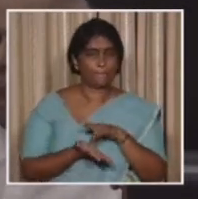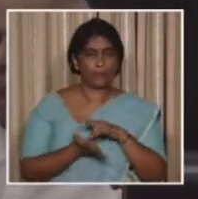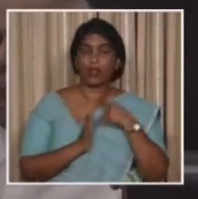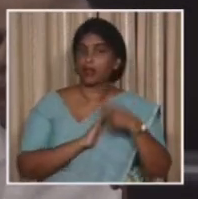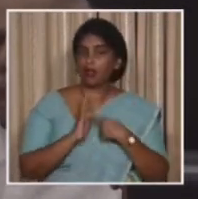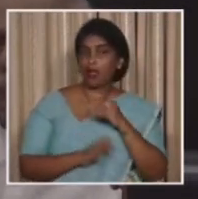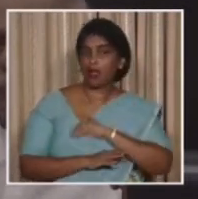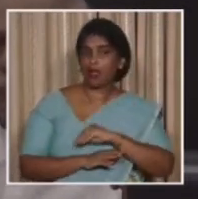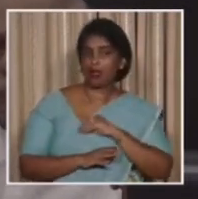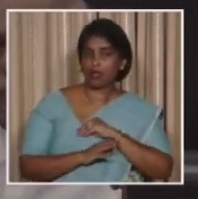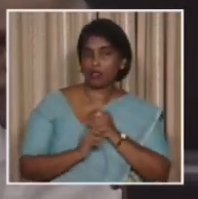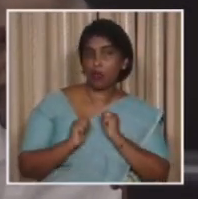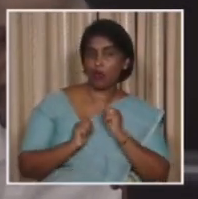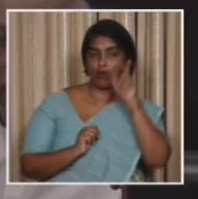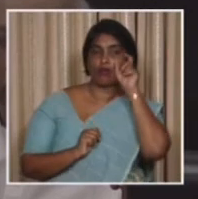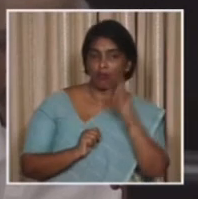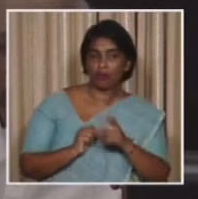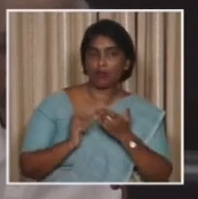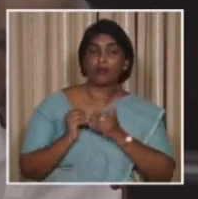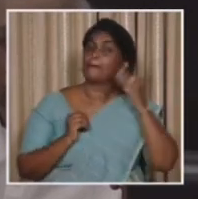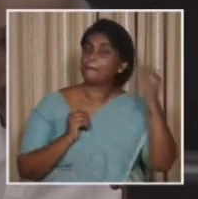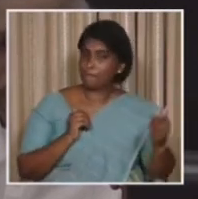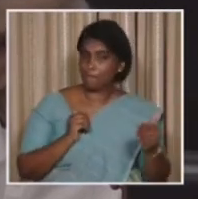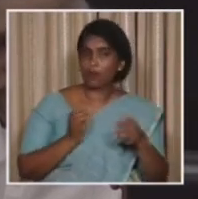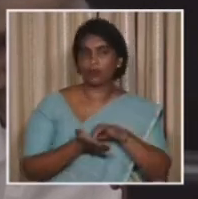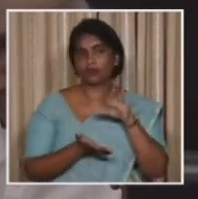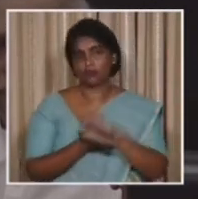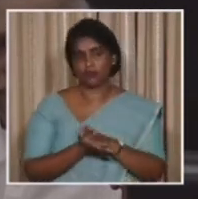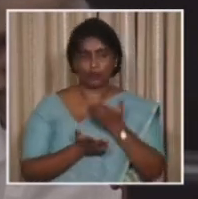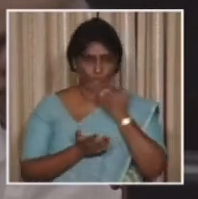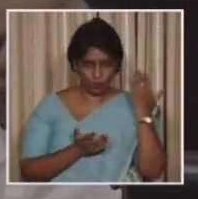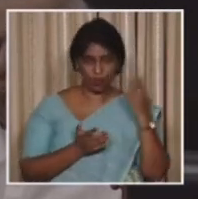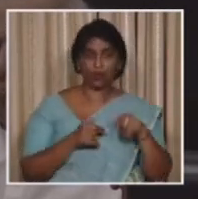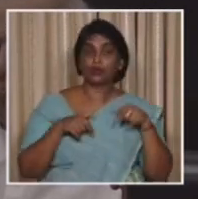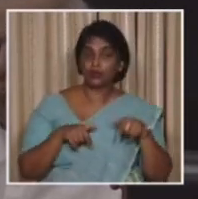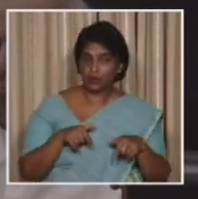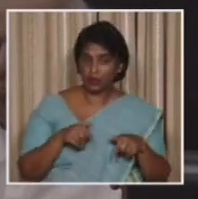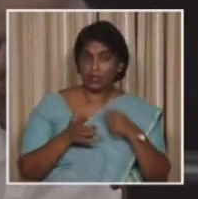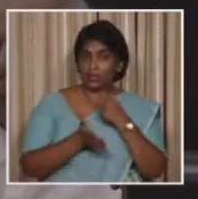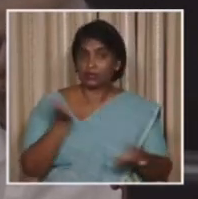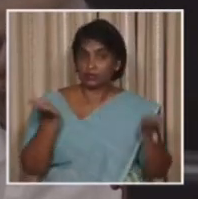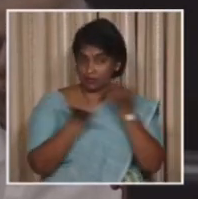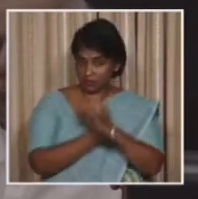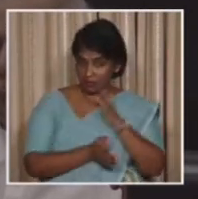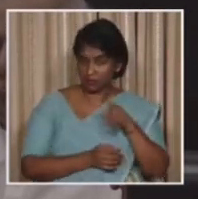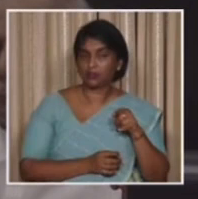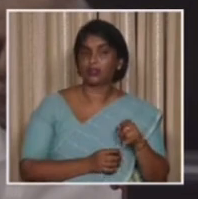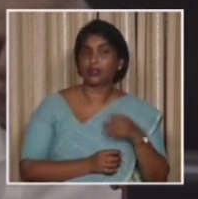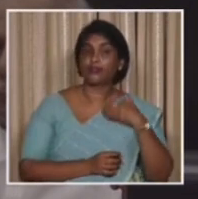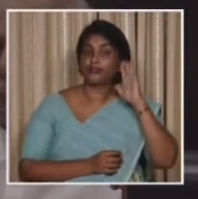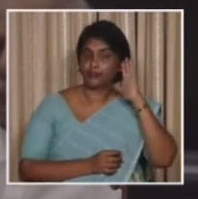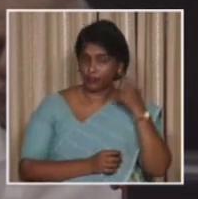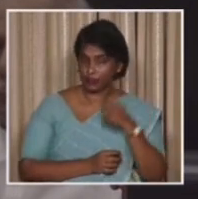රටේ ආදායම් තත්ත්වය බලන්න පුළුවන්. එතනින් විතරයි ඊට පස්සේ තීරණ ගන්න පුළුවන්. මේ ගිවිසුම පිළිබඳ